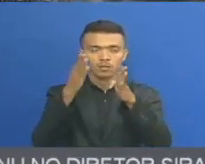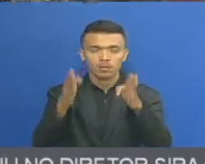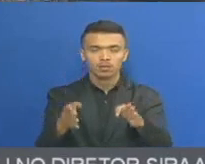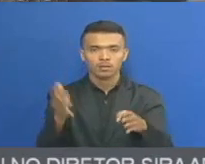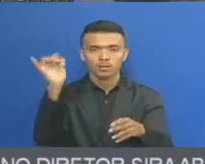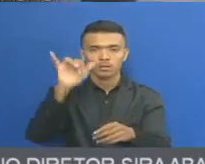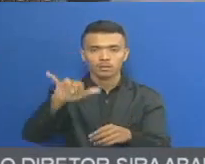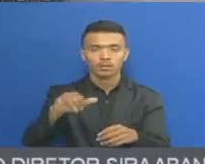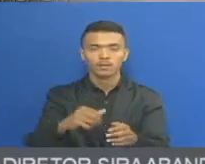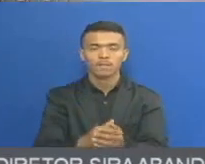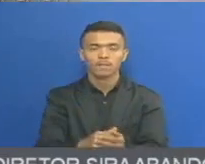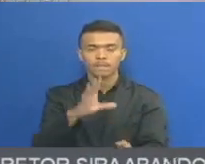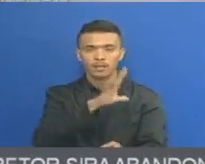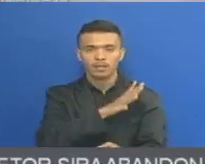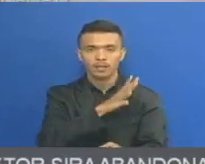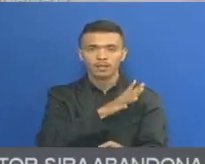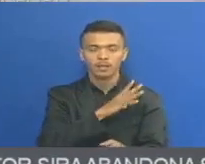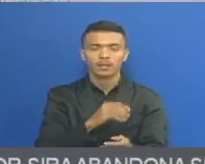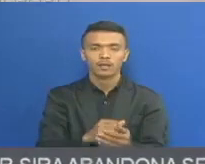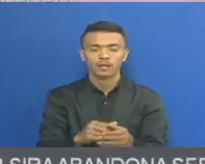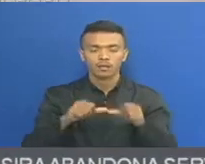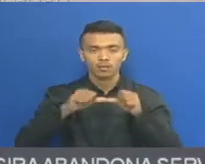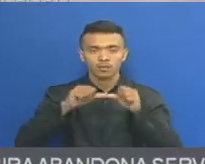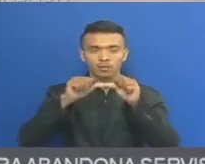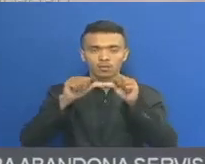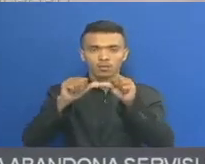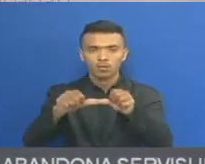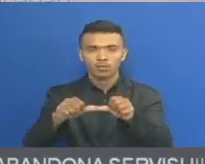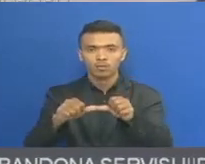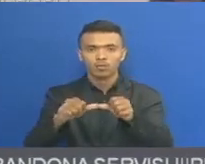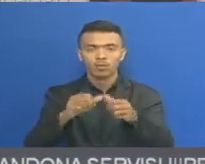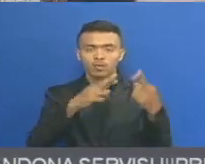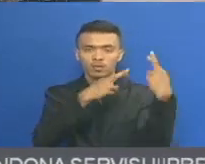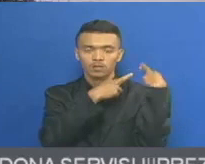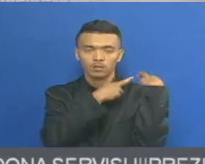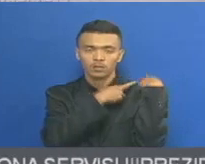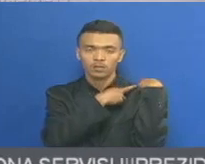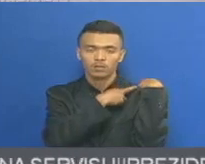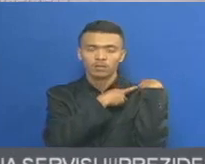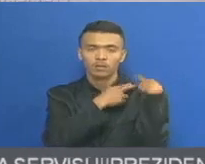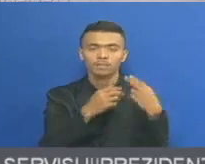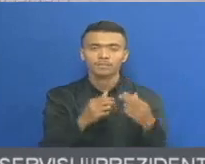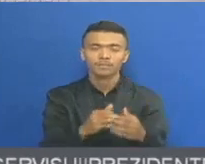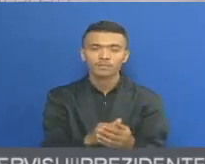Sirahotu iha inkata ka se continua haknar an hodi